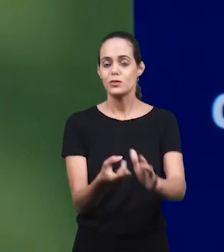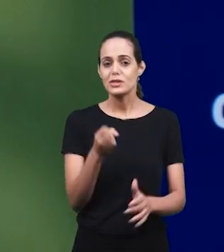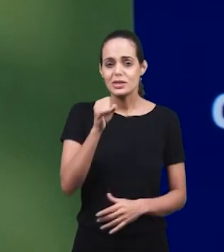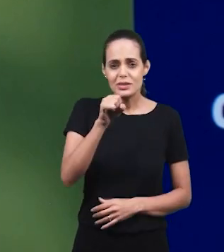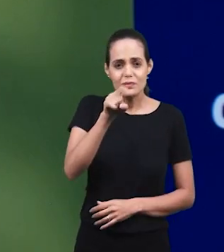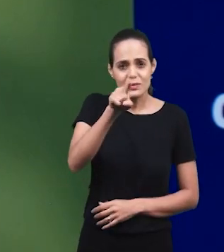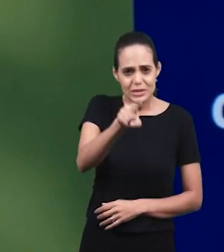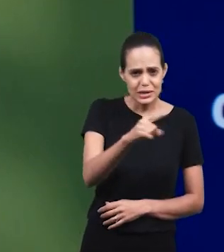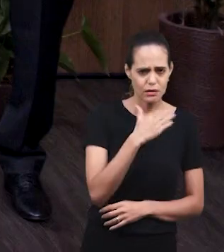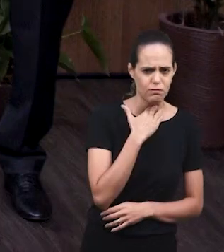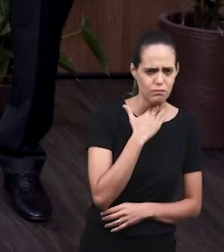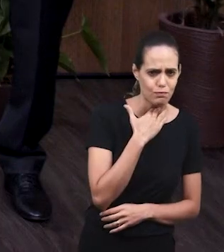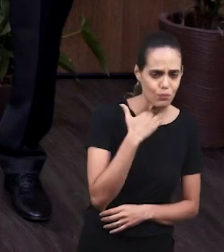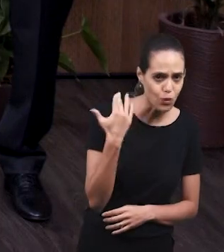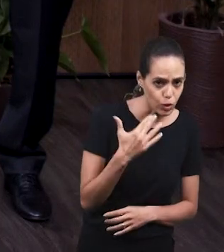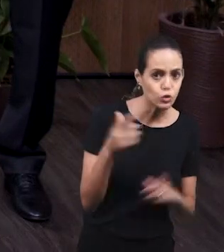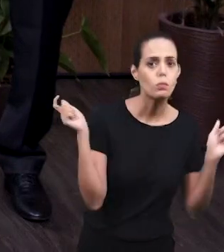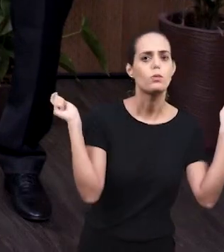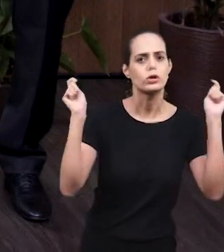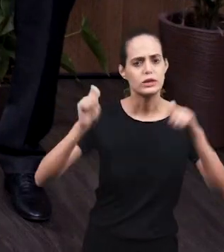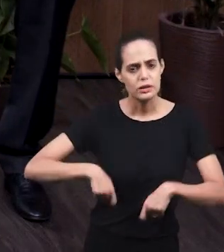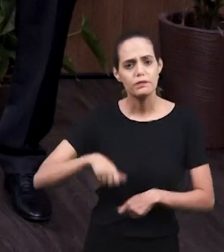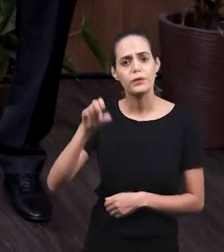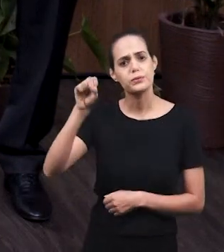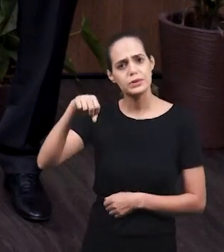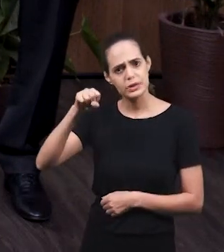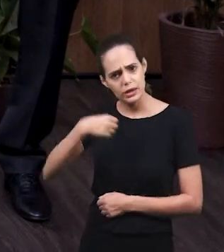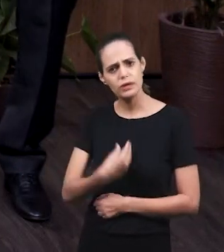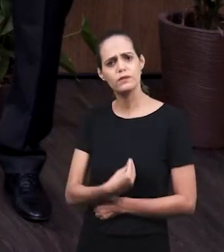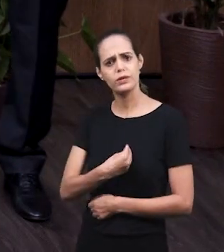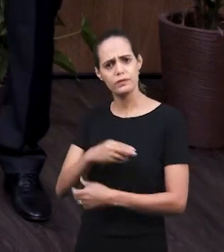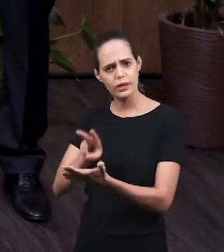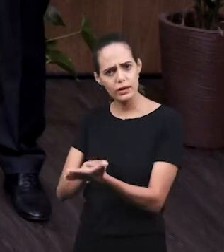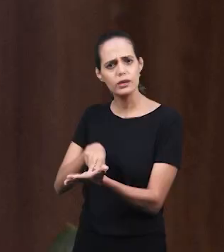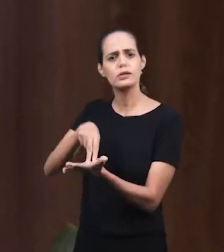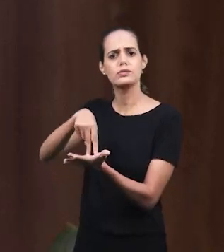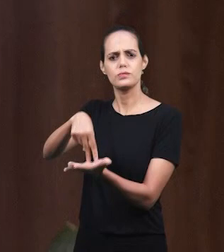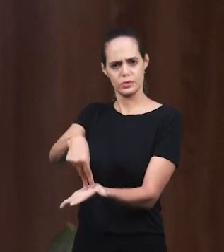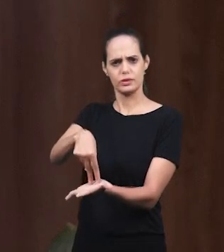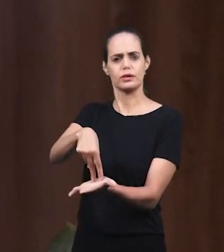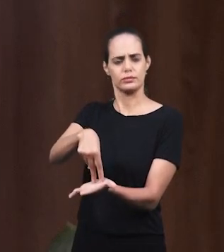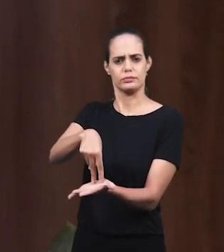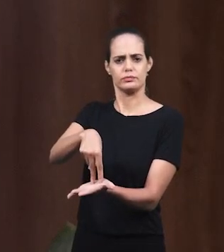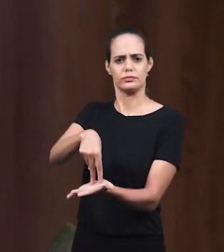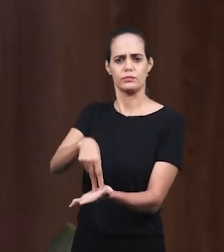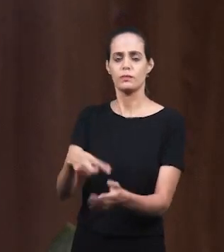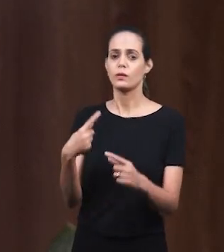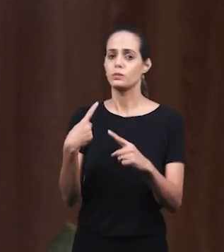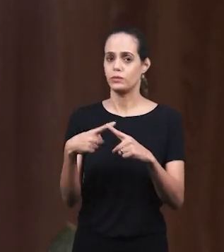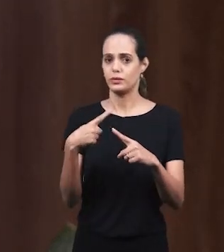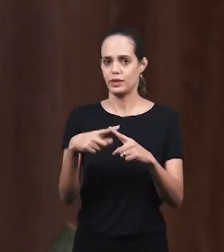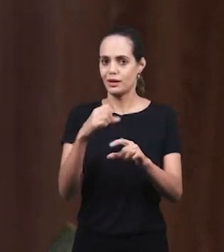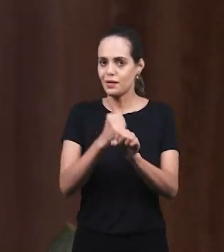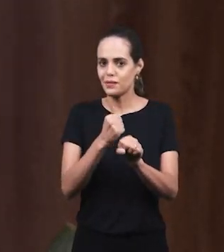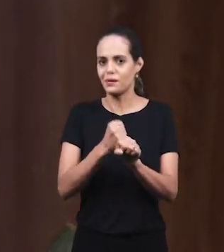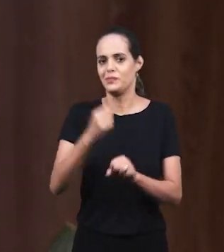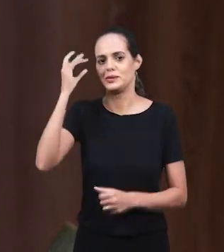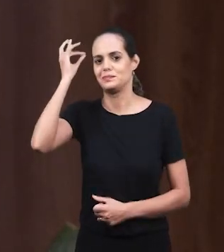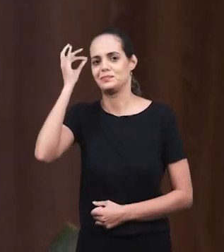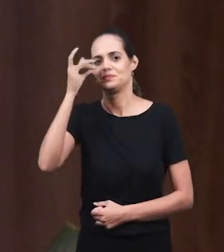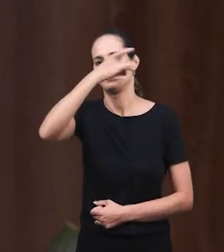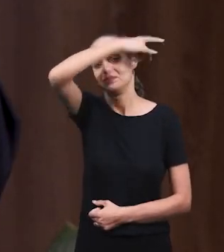même qu'il soit mort, il vivra. Gloire à Dieu. L'œuvre, voyez bien, l'œuvre de l'Esprit